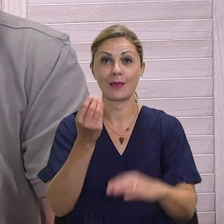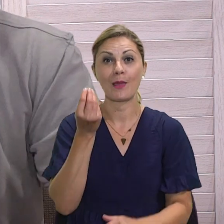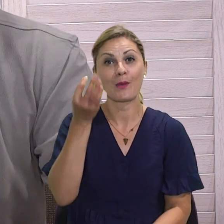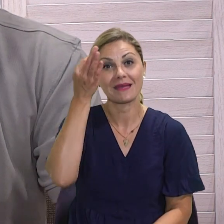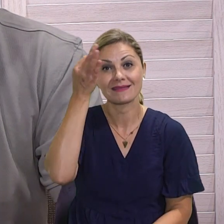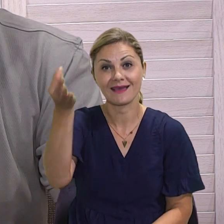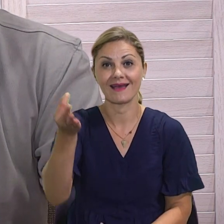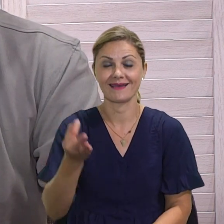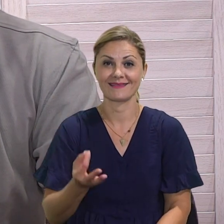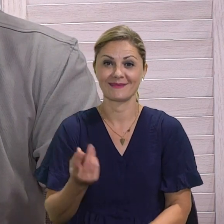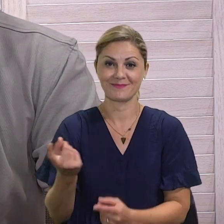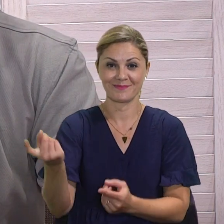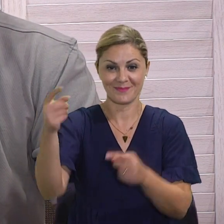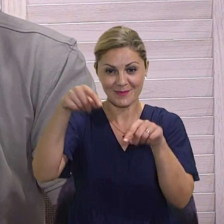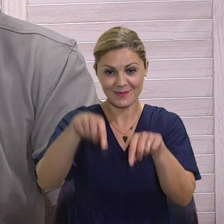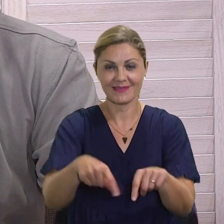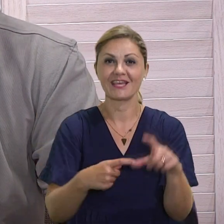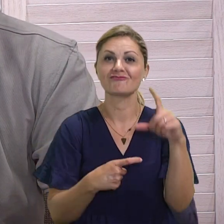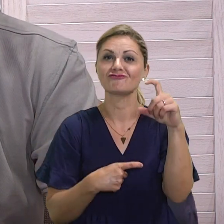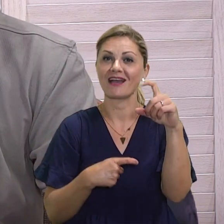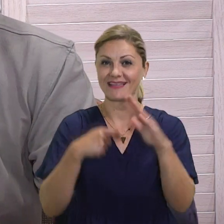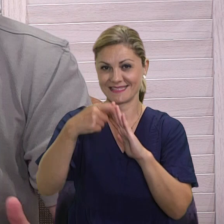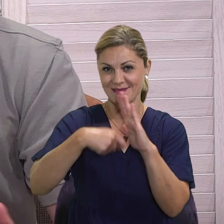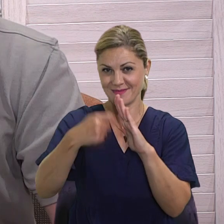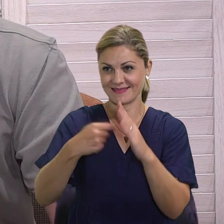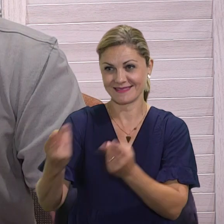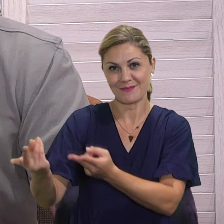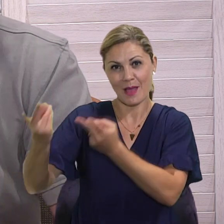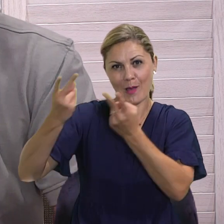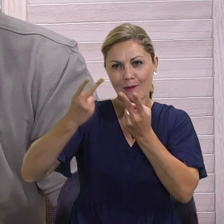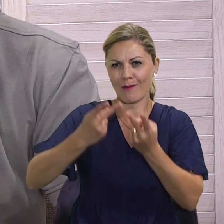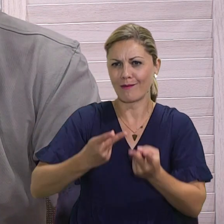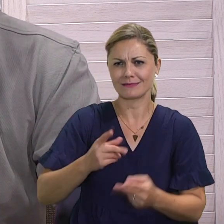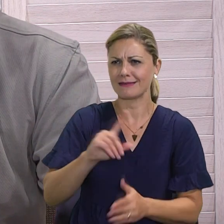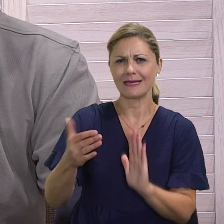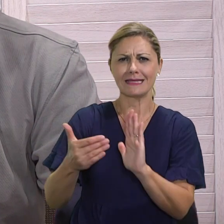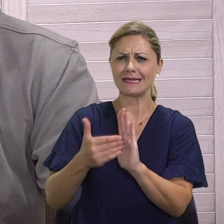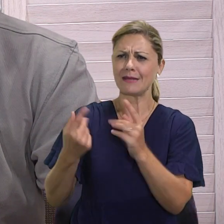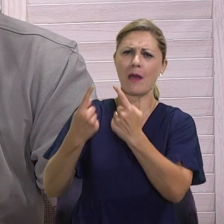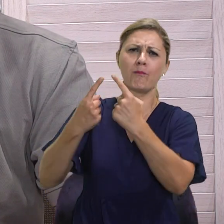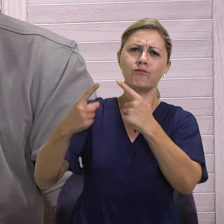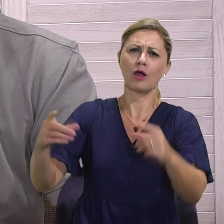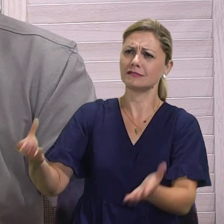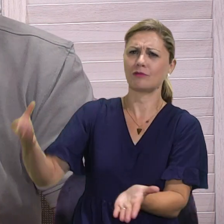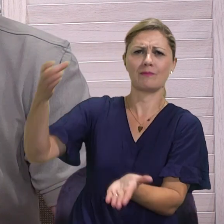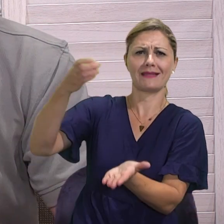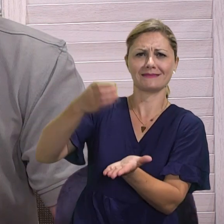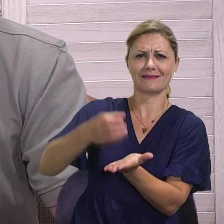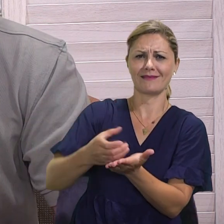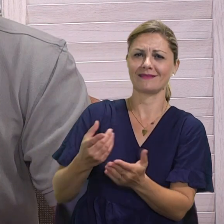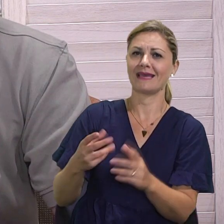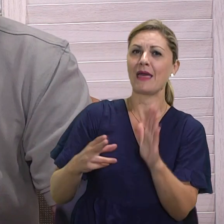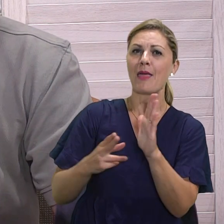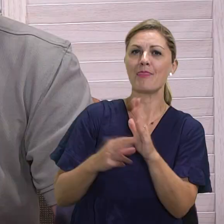Poštovani gledatelji, dobar dan i dobrodošli u još jednu čakalicu. S nama je danas gost kojeg ne treba puno predstavljati i najavljivati. On je